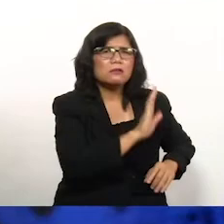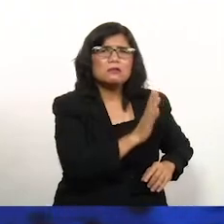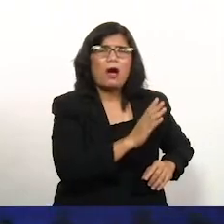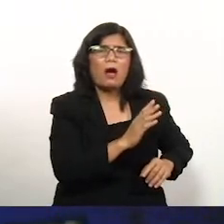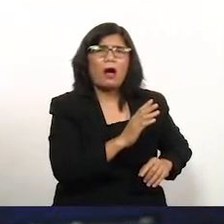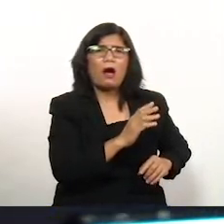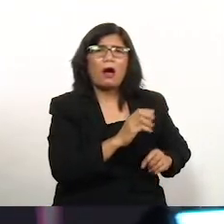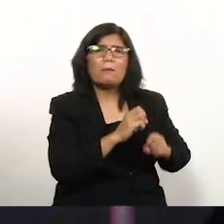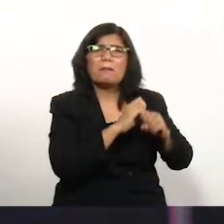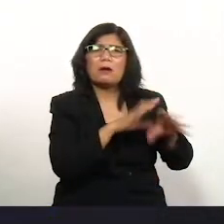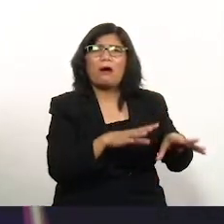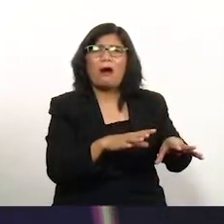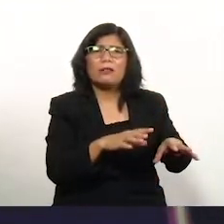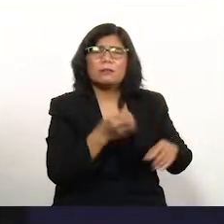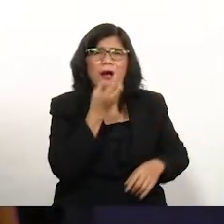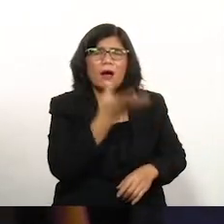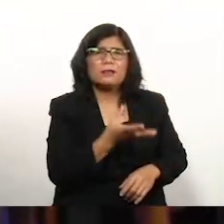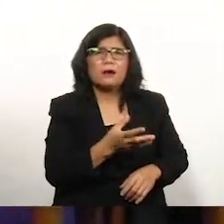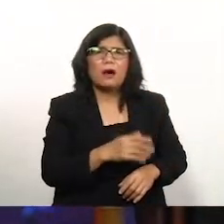kita tidak berbuat sesuatu